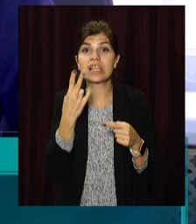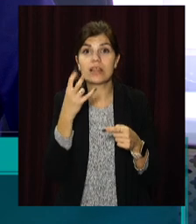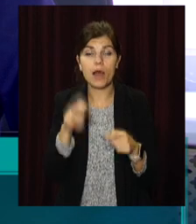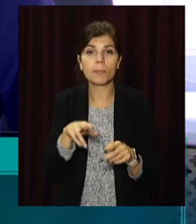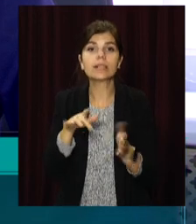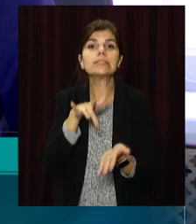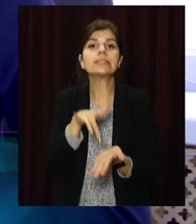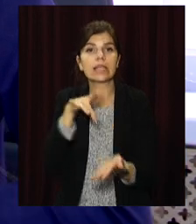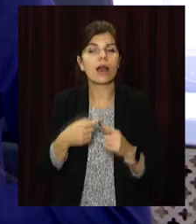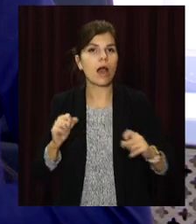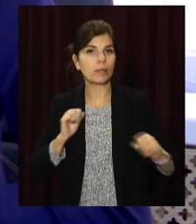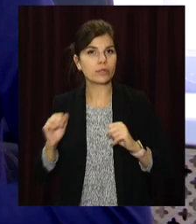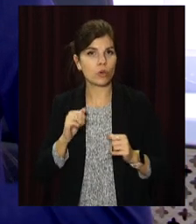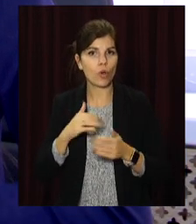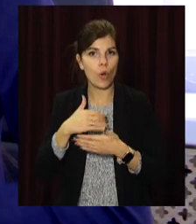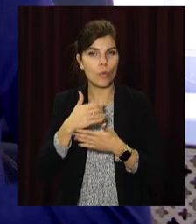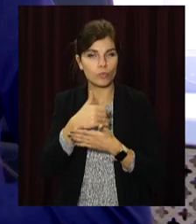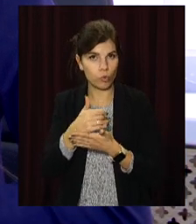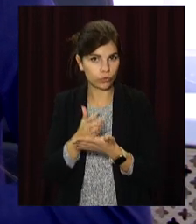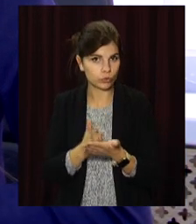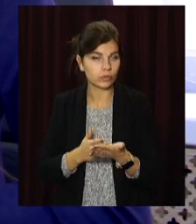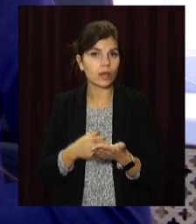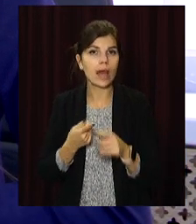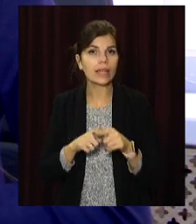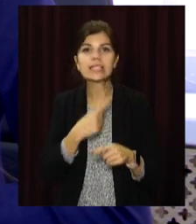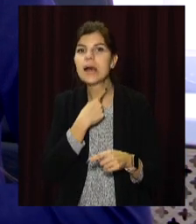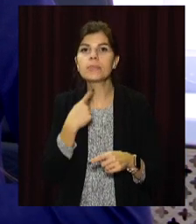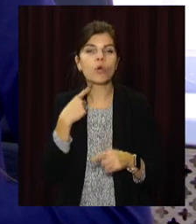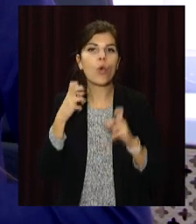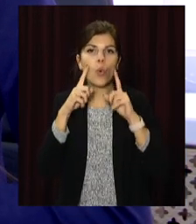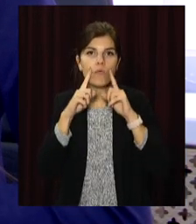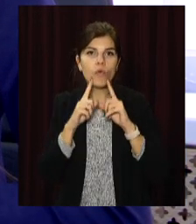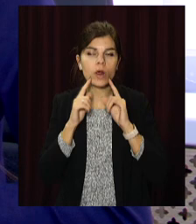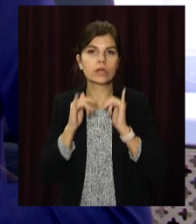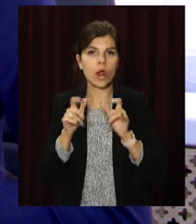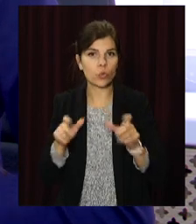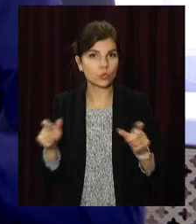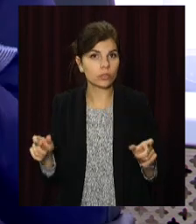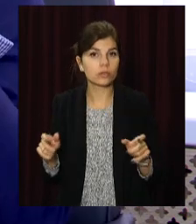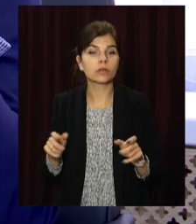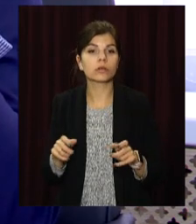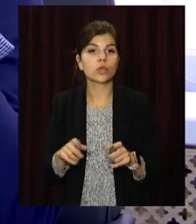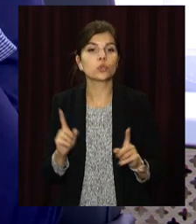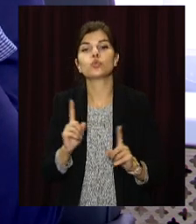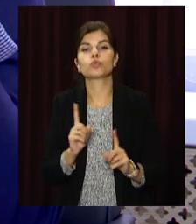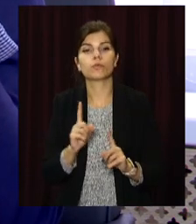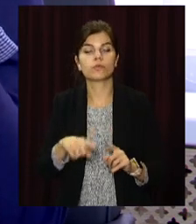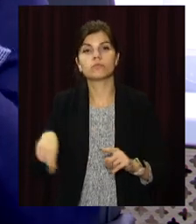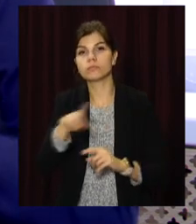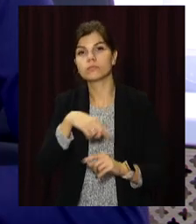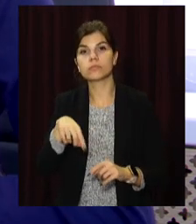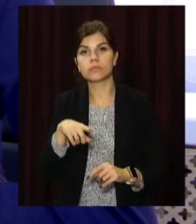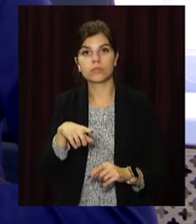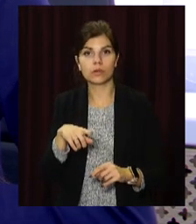міста, для того, щоб вони прикладали менш зусиль і все могли зробити в одному місці, коли